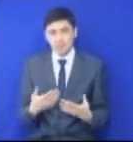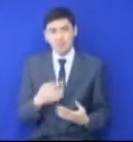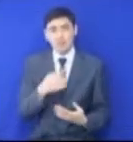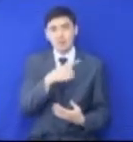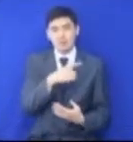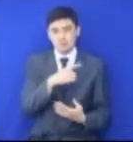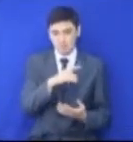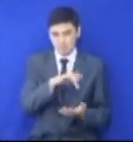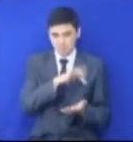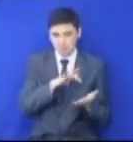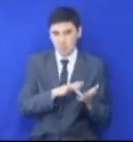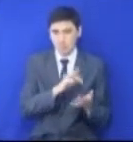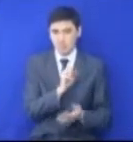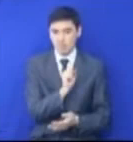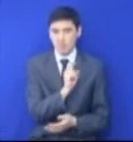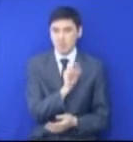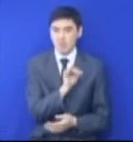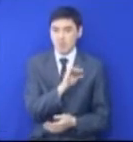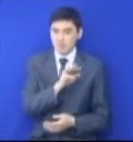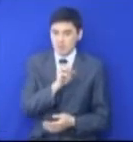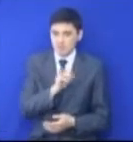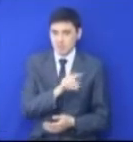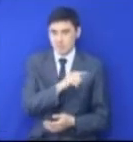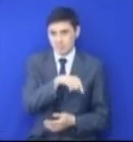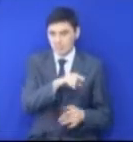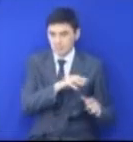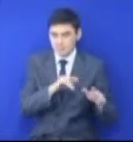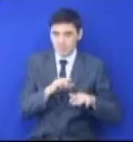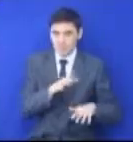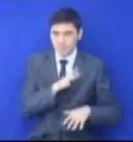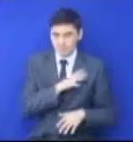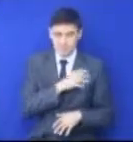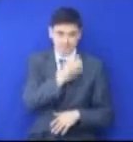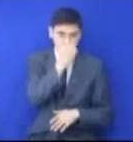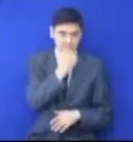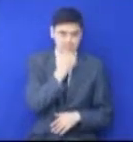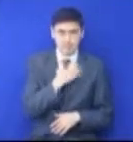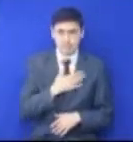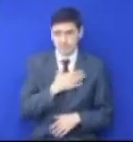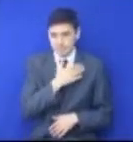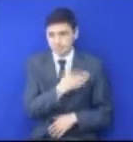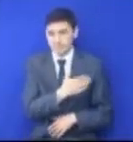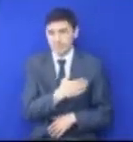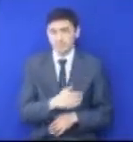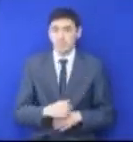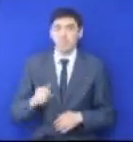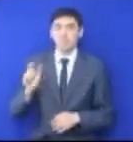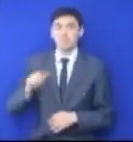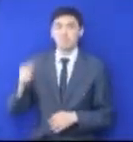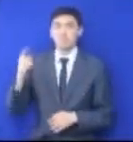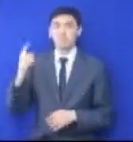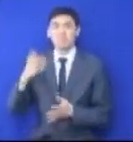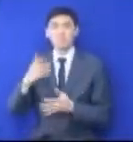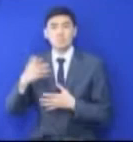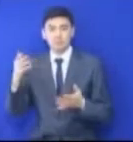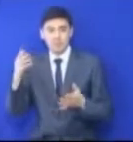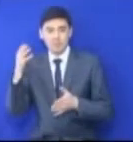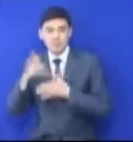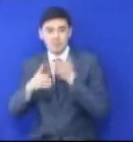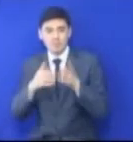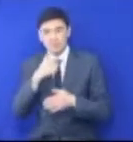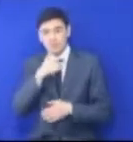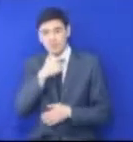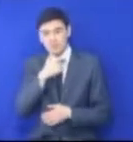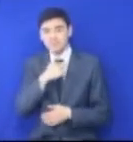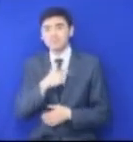благодарность городскому акимату за поддержку в организации этого форума. Сотни горожан собрались посмотреть на творчество молодых людей. Во